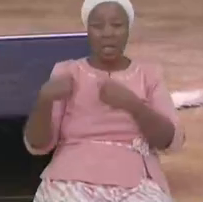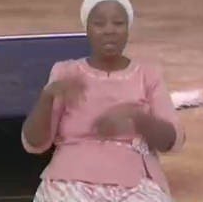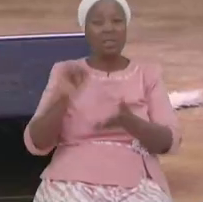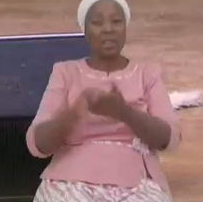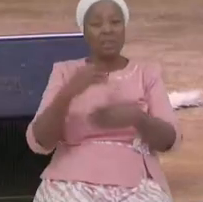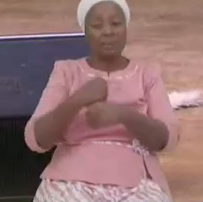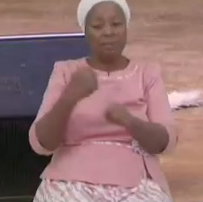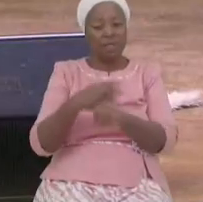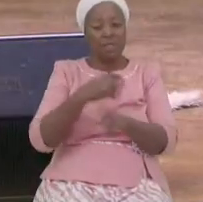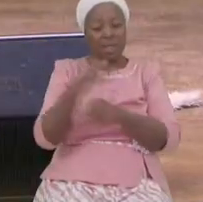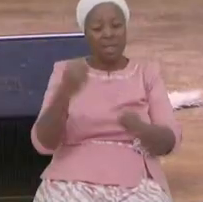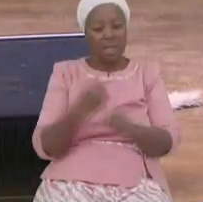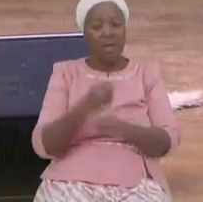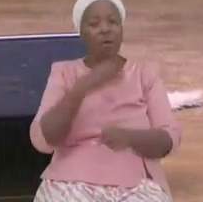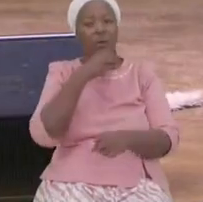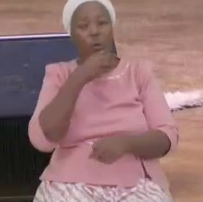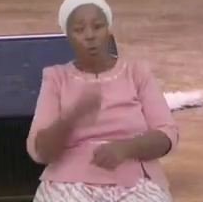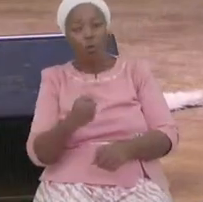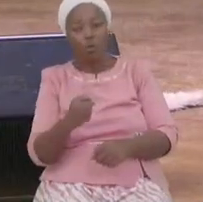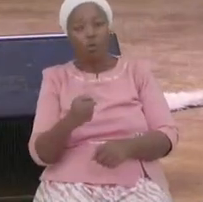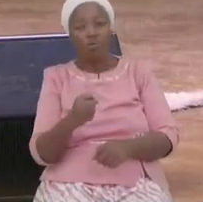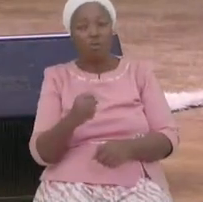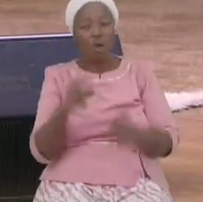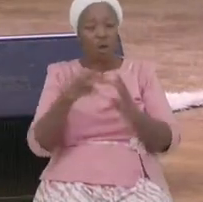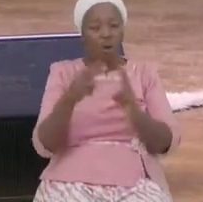qui fait de l'ancienne année nouvelle ou ancienne.